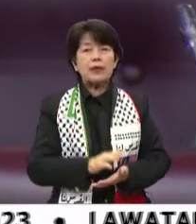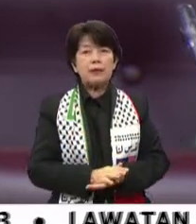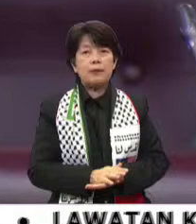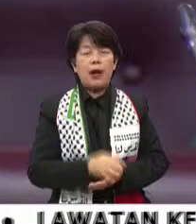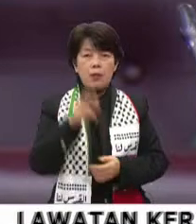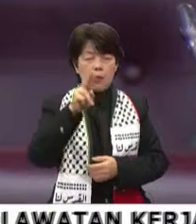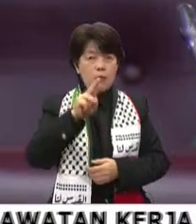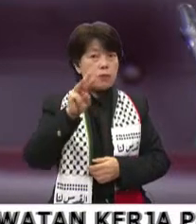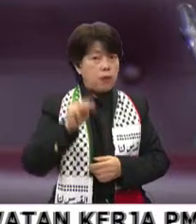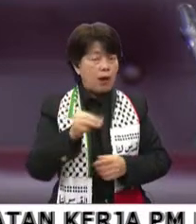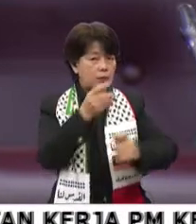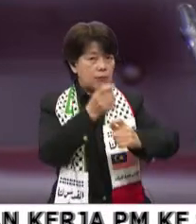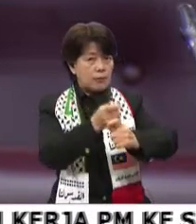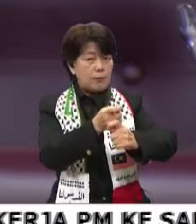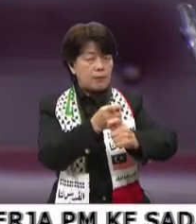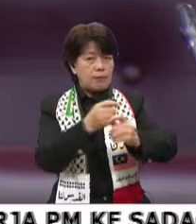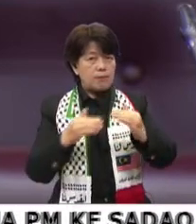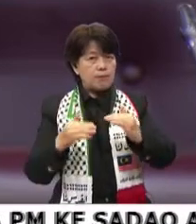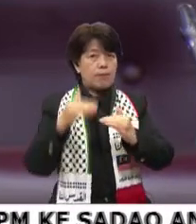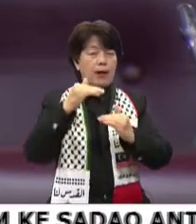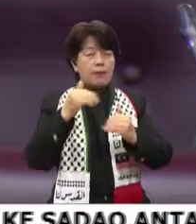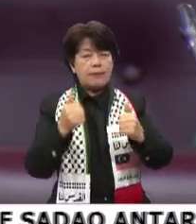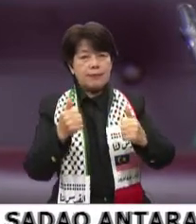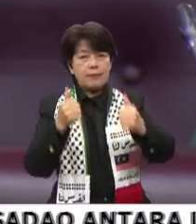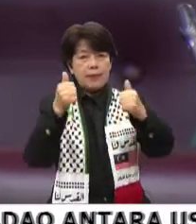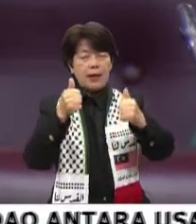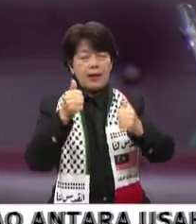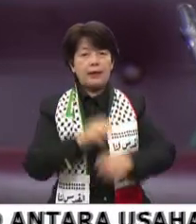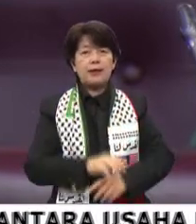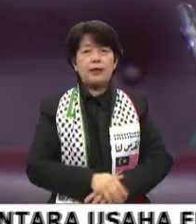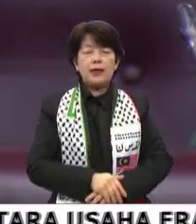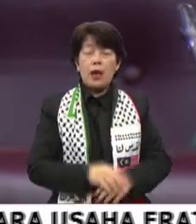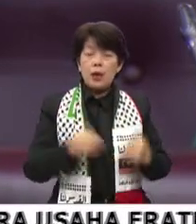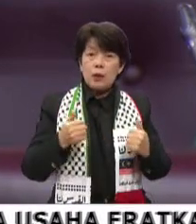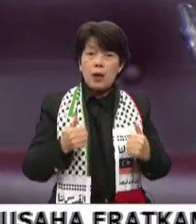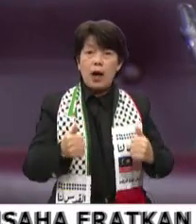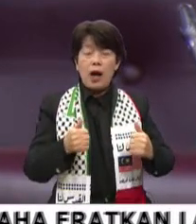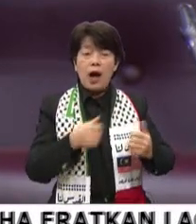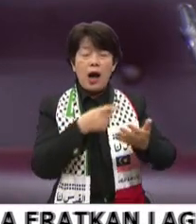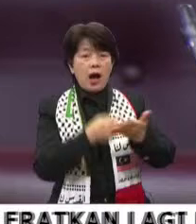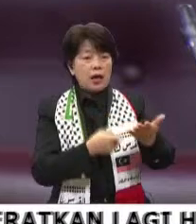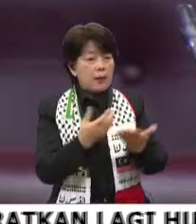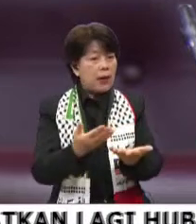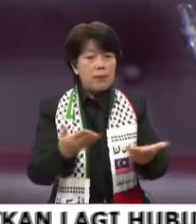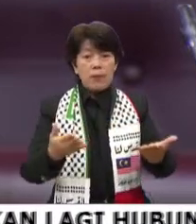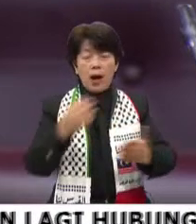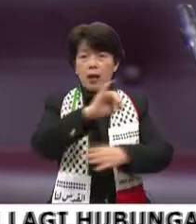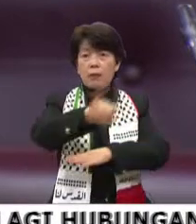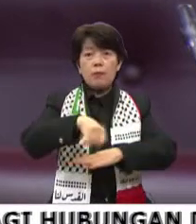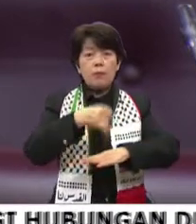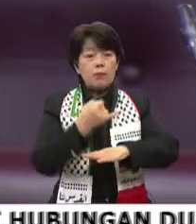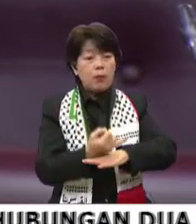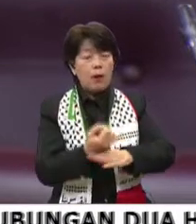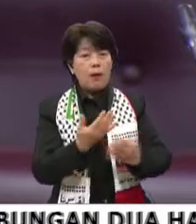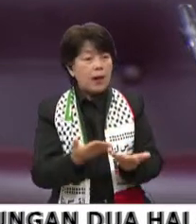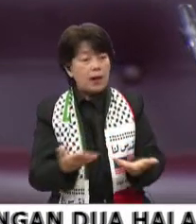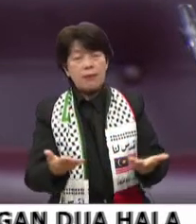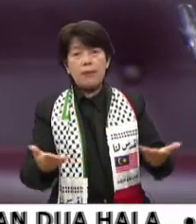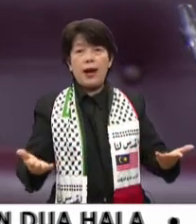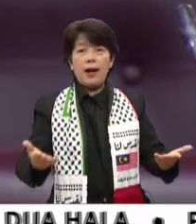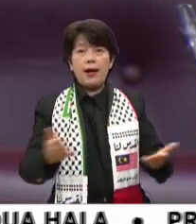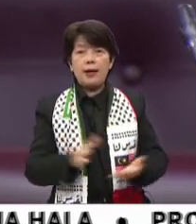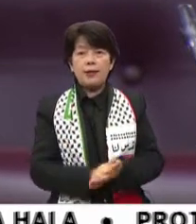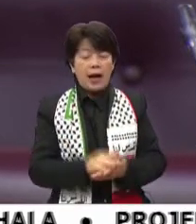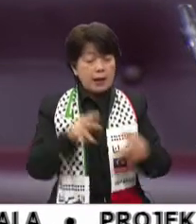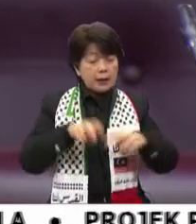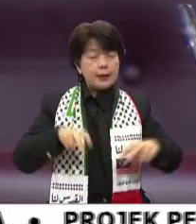Ringgit kerajaan pek bahawa pergerakan Ringgit akan mempunyai kesan terutamanya ke atas harga barangan import analisis bnm menunjukkan